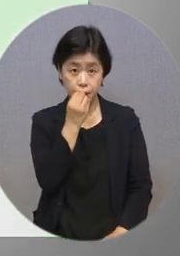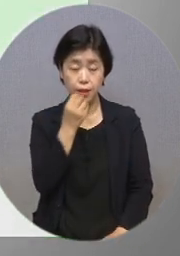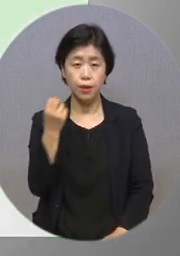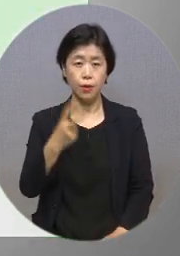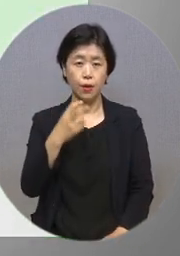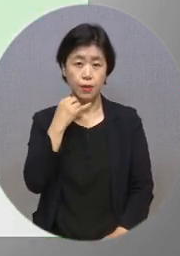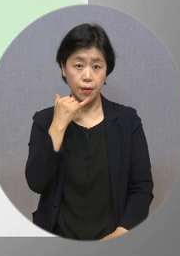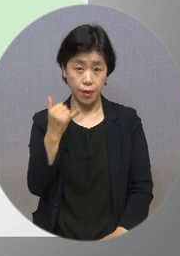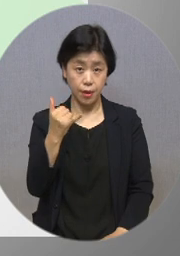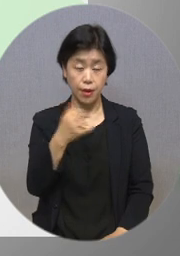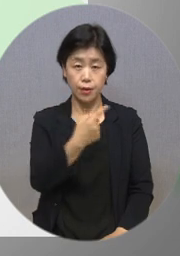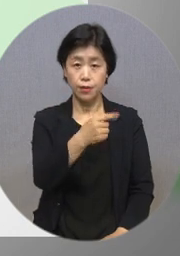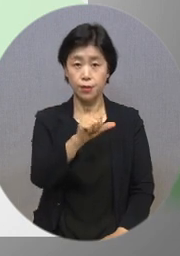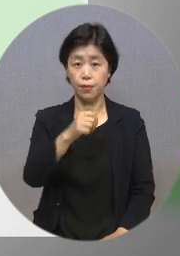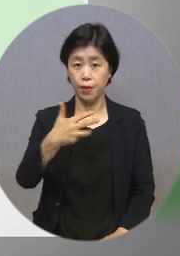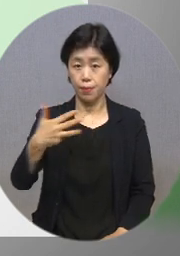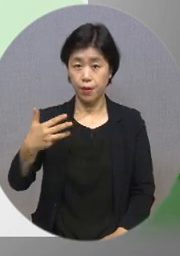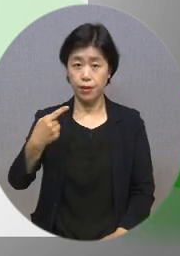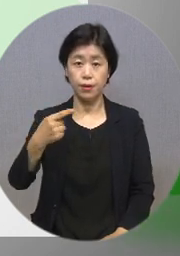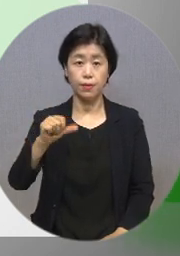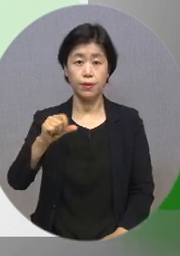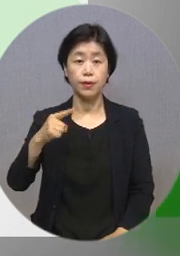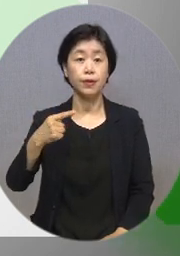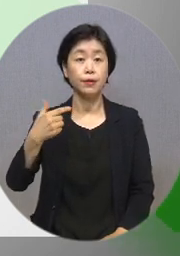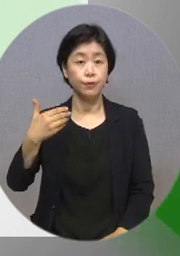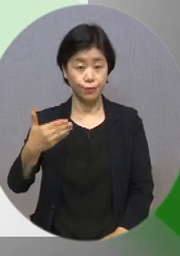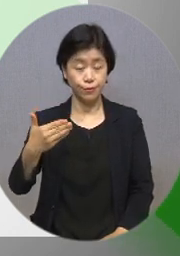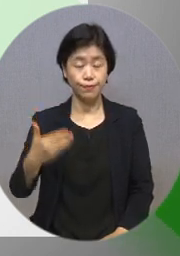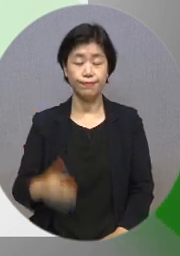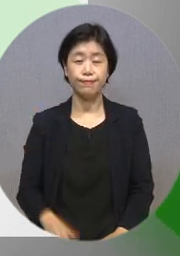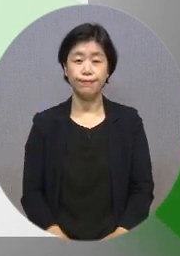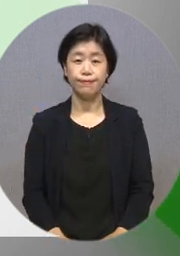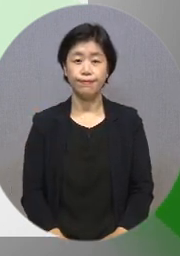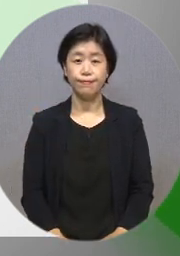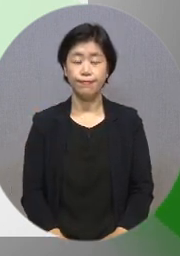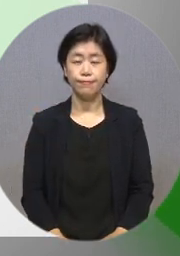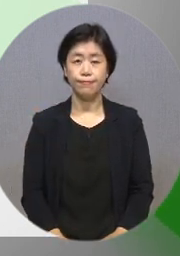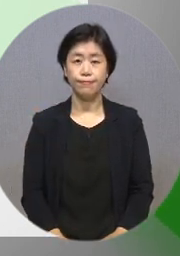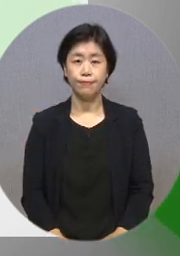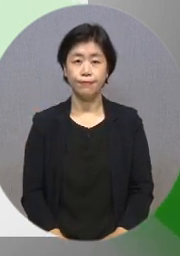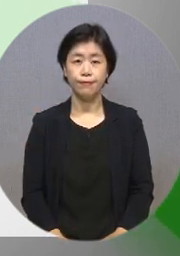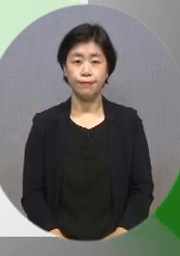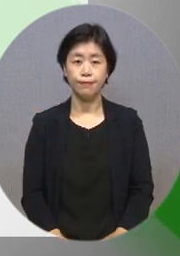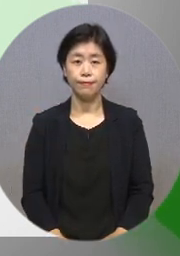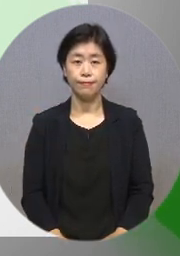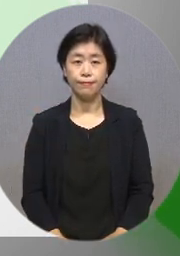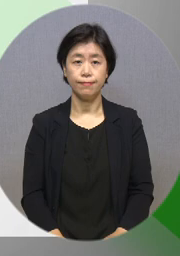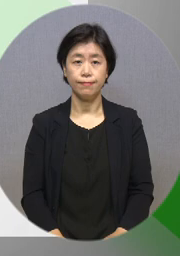국번 없이 1588-1519로 전화해서 각 담당기사에 문의하시기 바랍니다.